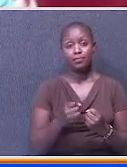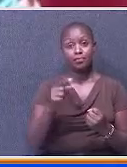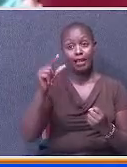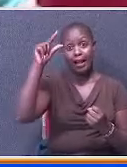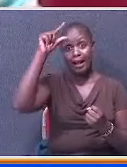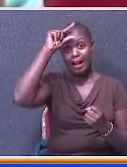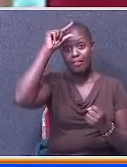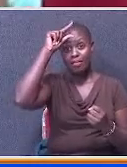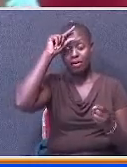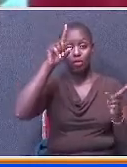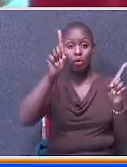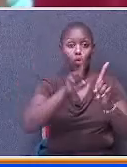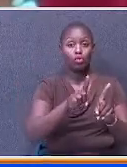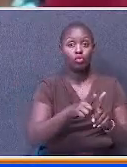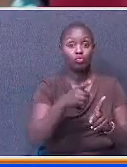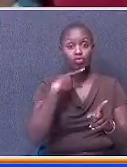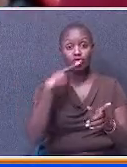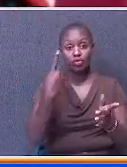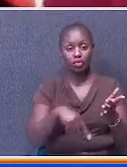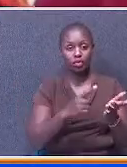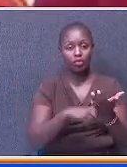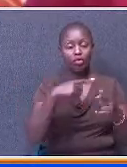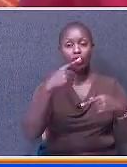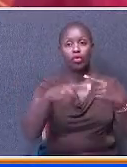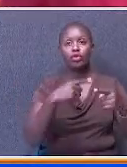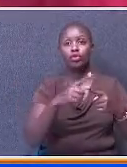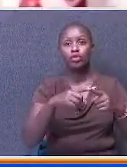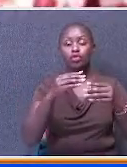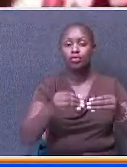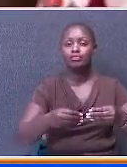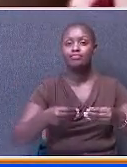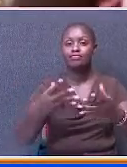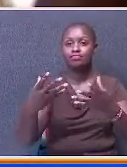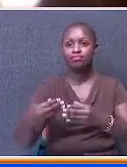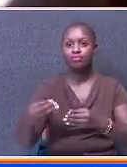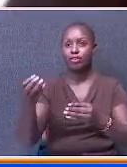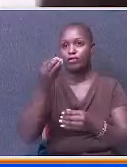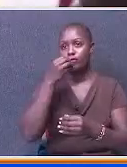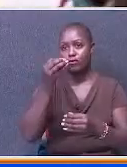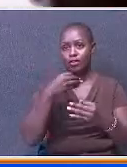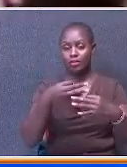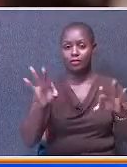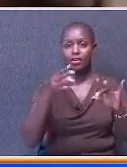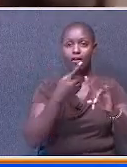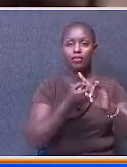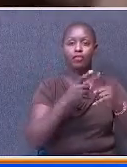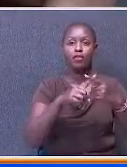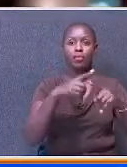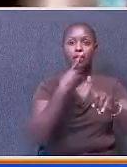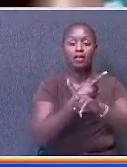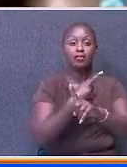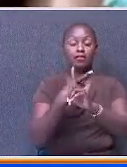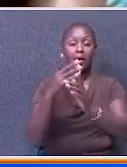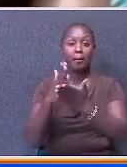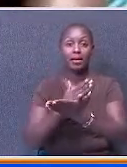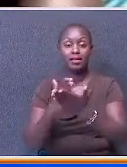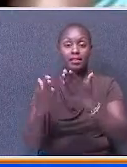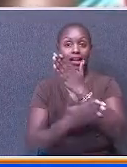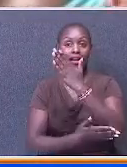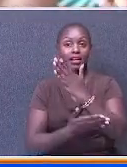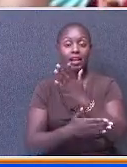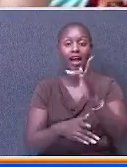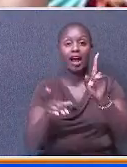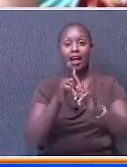Serikali hata hivyo inaendelea na mpango usambazaji wa chakula cha msaada katika maeneo kame ya nchi kama njia moja